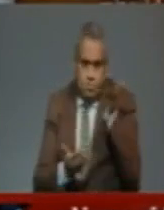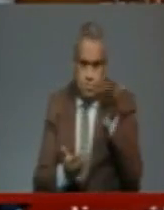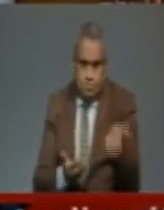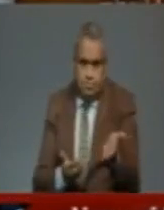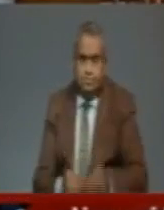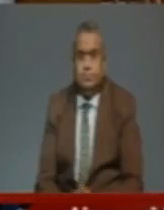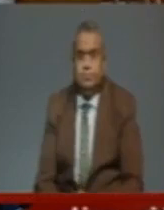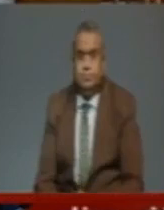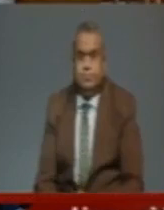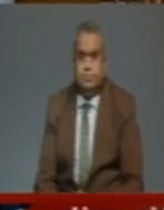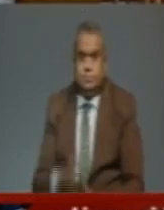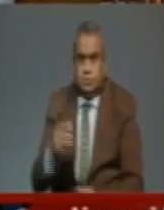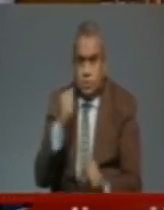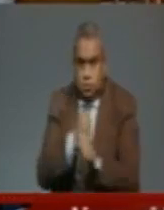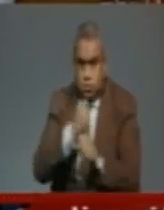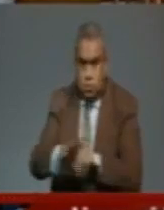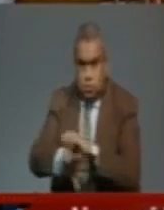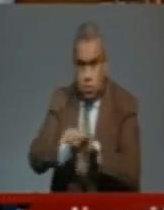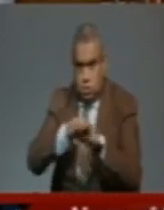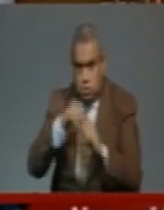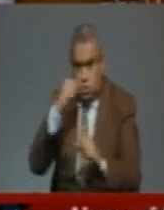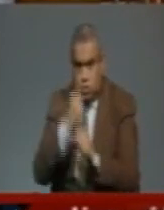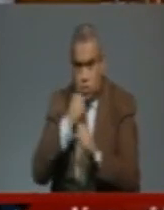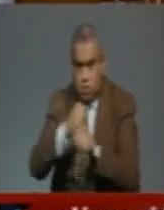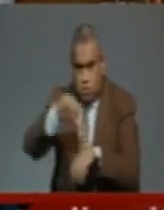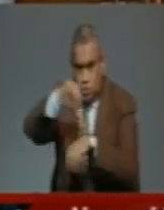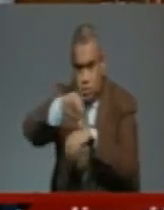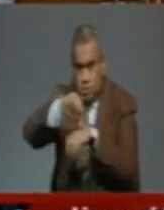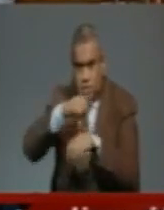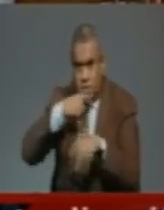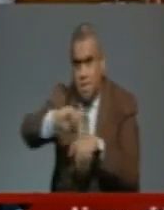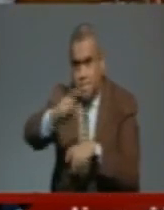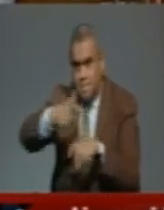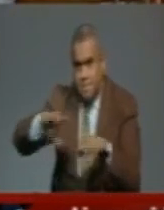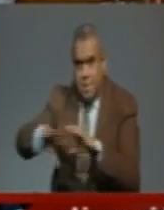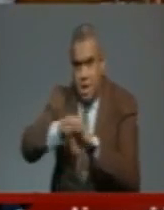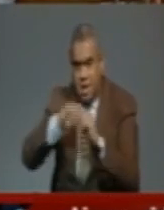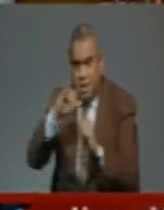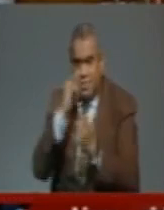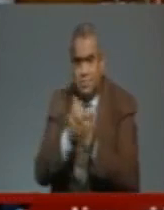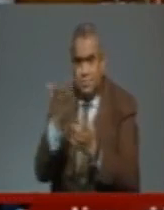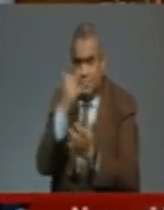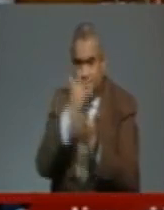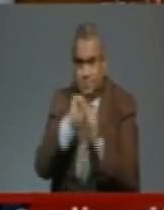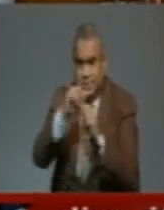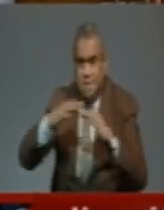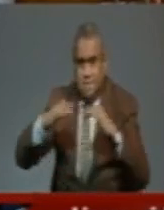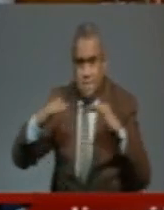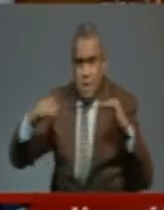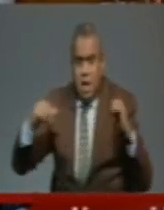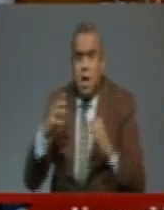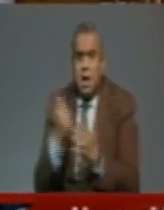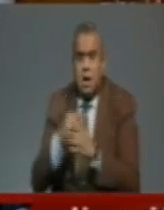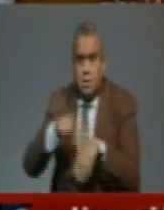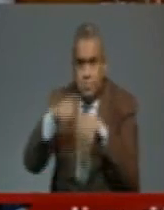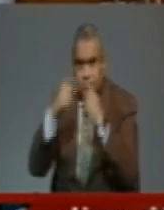بدأنا يا فندم المحطة بتطهير الحوض المائي من المنتجلات، كان في سيادتك أجسام كتير جدا غارقة،